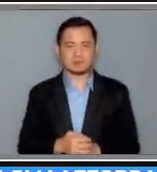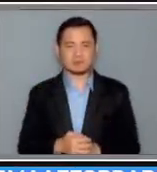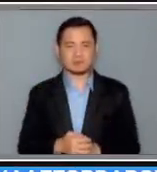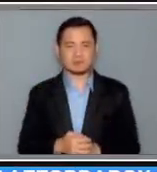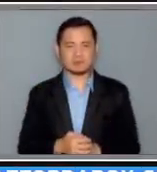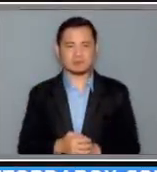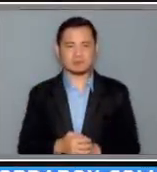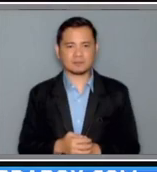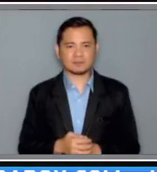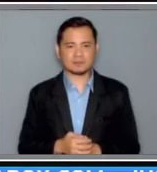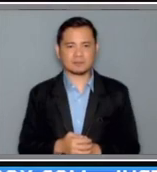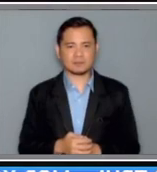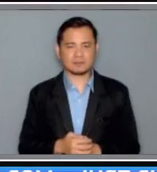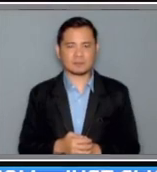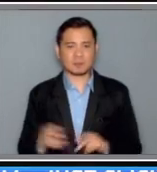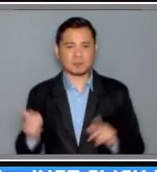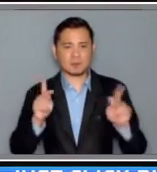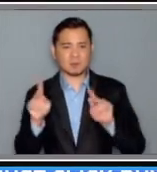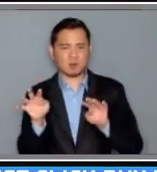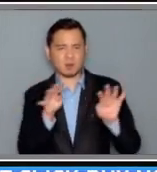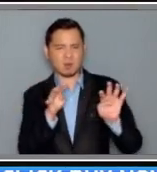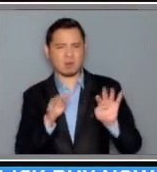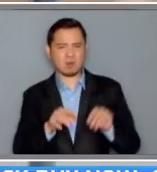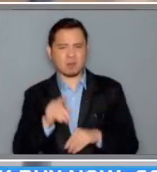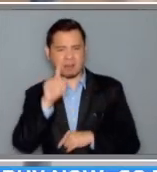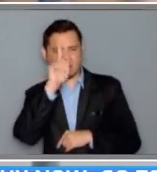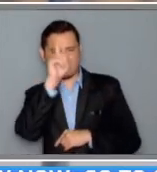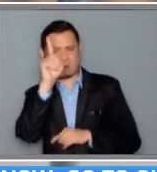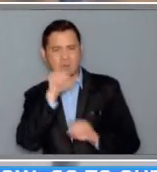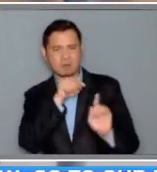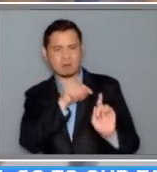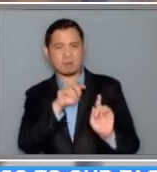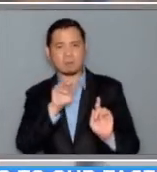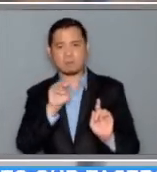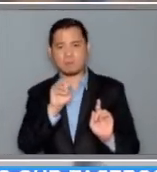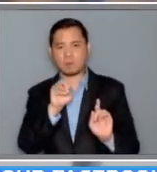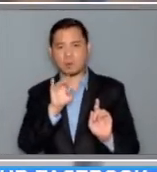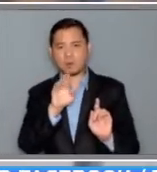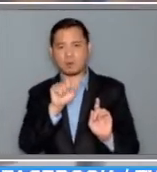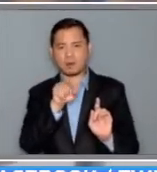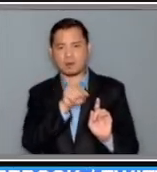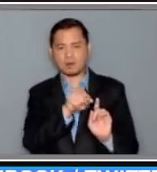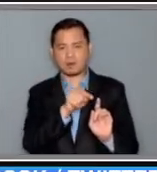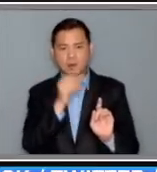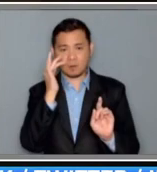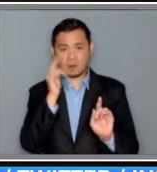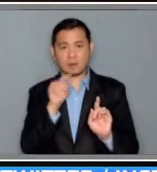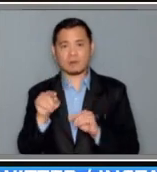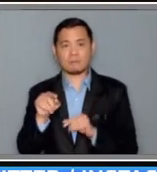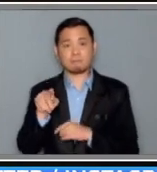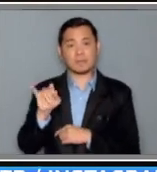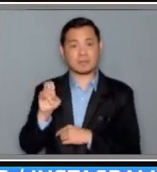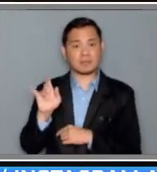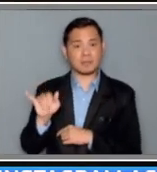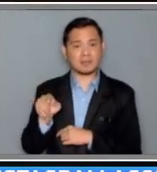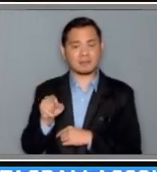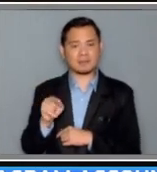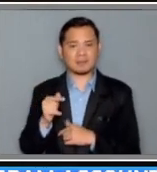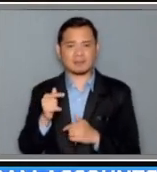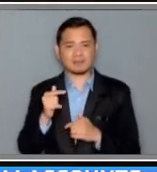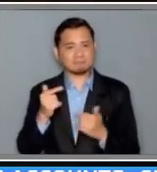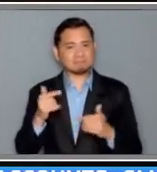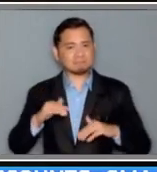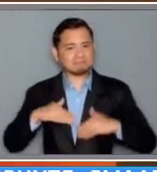Kinaiinisan man si Moira ng mga manunood para kay Pinky, nakakatuwa na marami ang affected sa